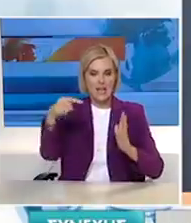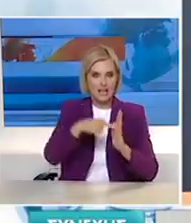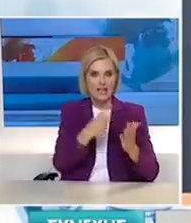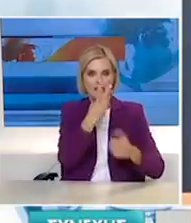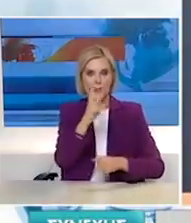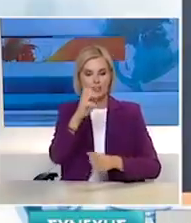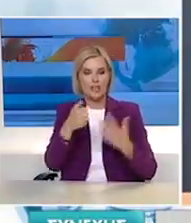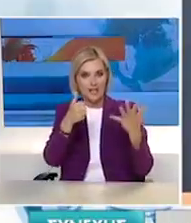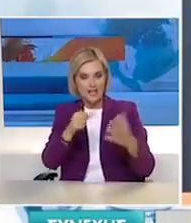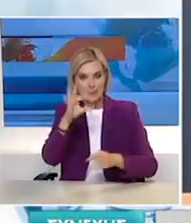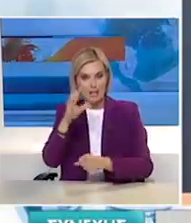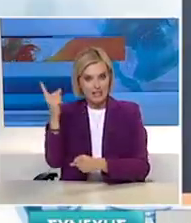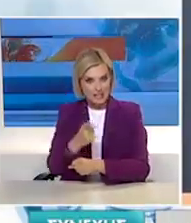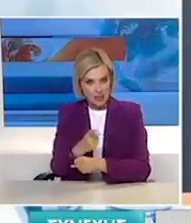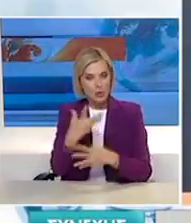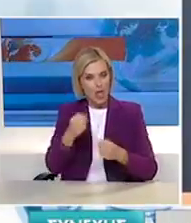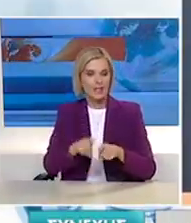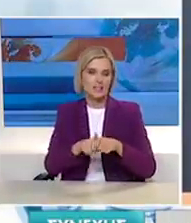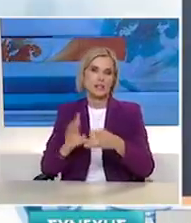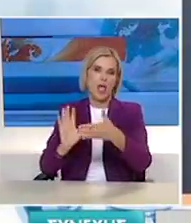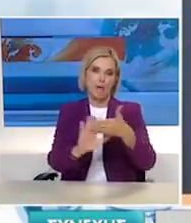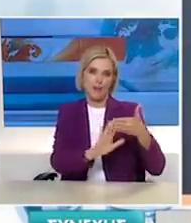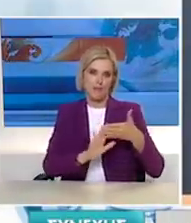1.436, το 50%, είναι σχετιζόμενα με ήδη γνωστό κρούσμα.